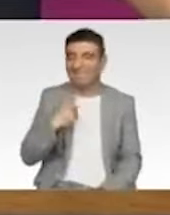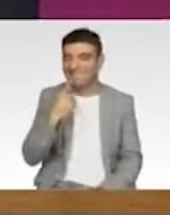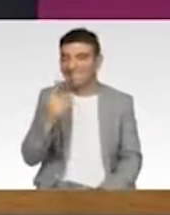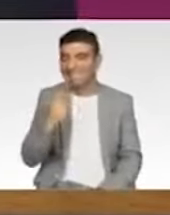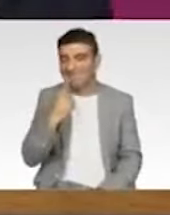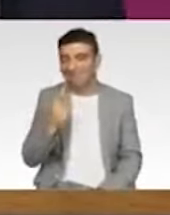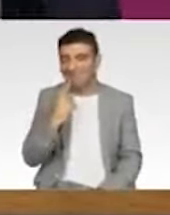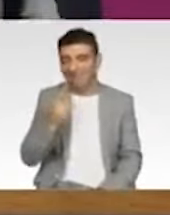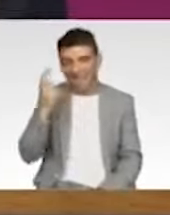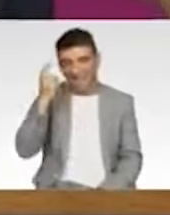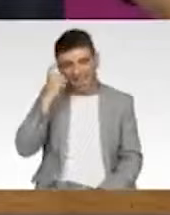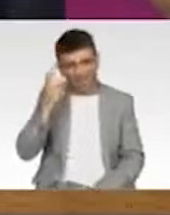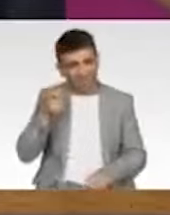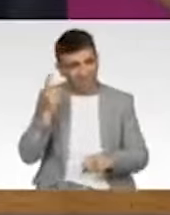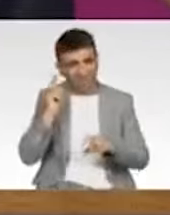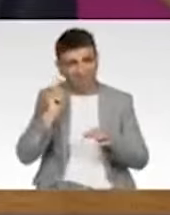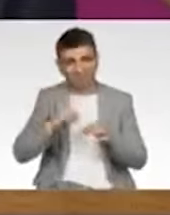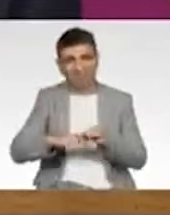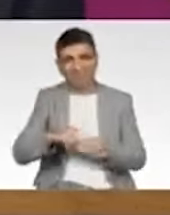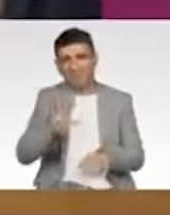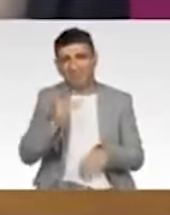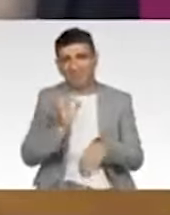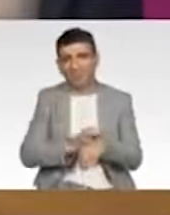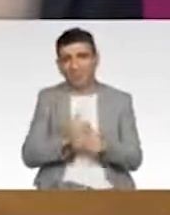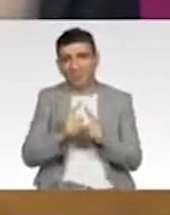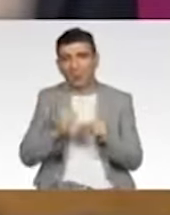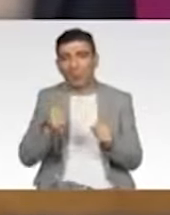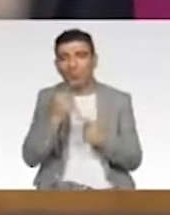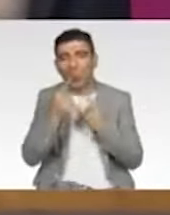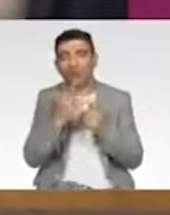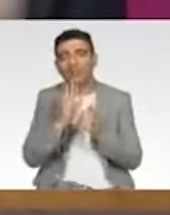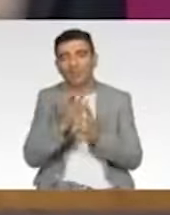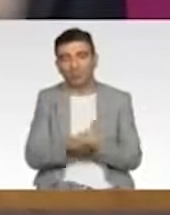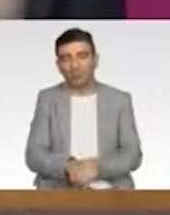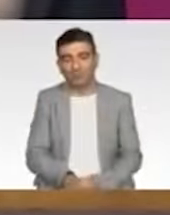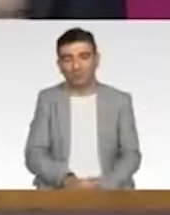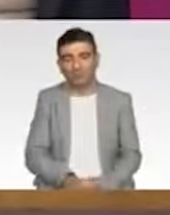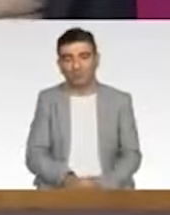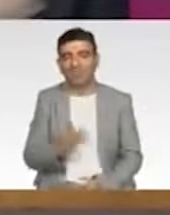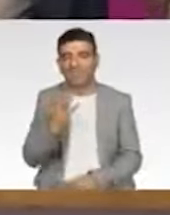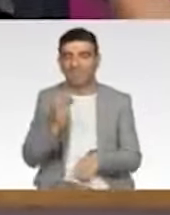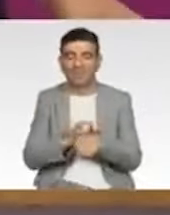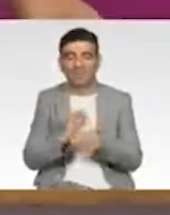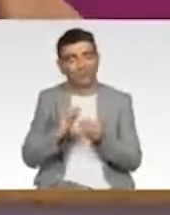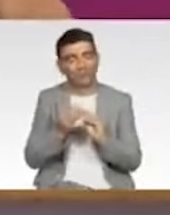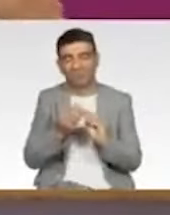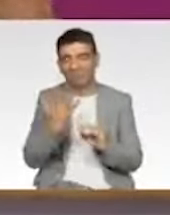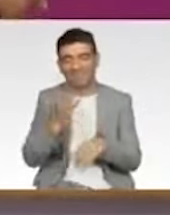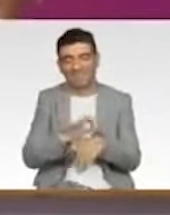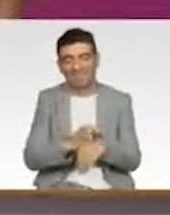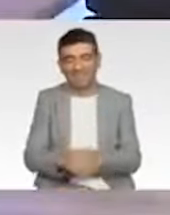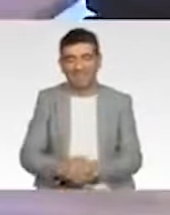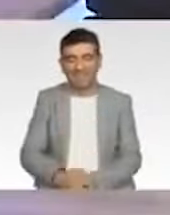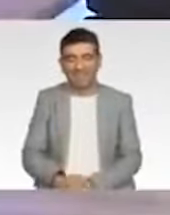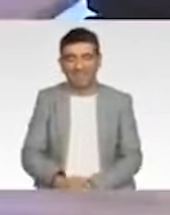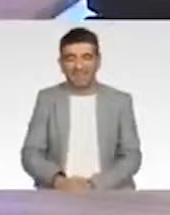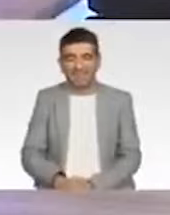Ama 5 dakika. Kafasına kalkmış. 5 dakika ama 5 dakikadan uzun konuşamıyor. Tabii. Sadece beş, sorunlar 5 dakika. Şunları alayım ben.